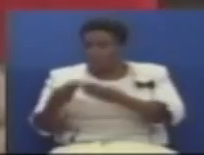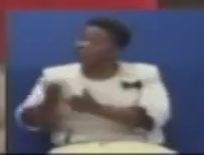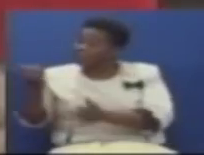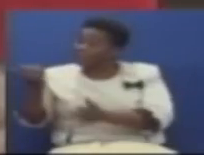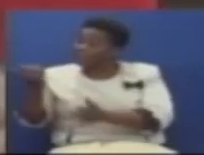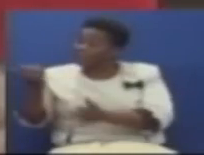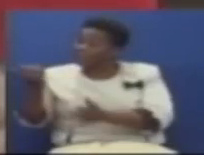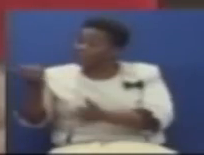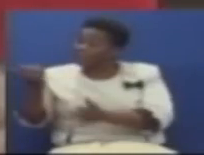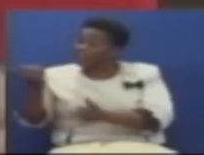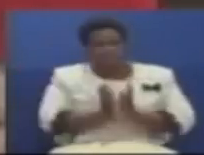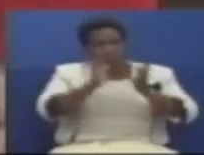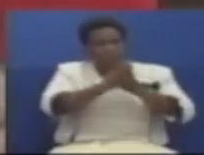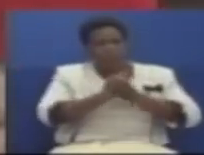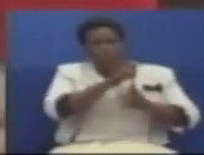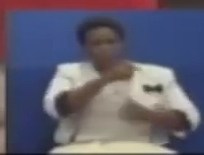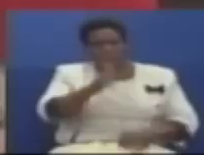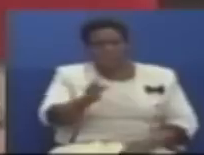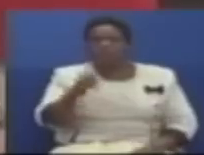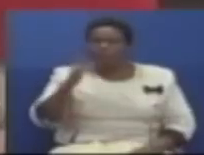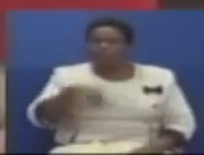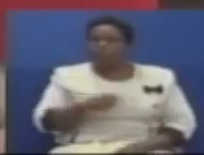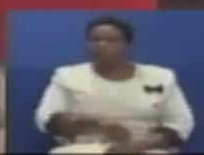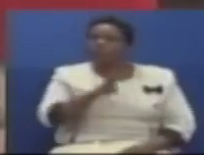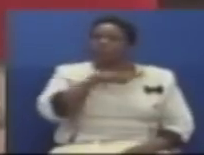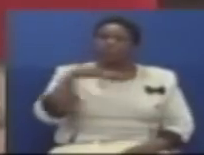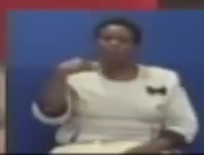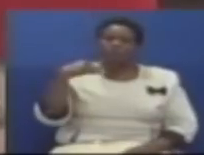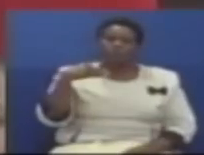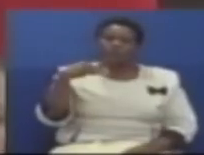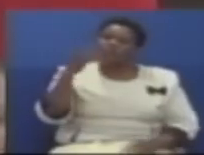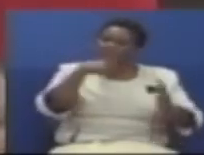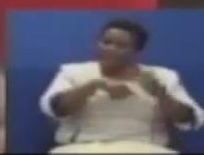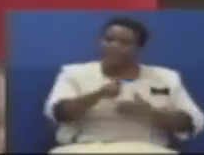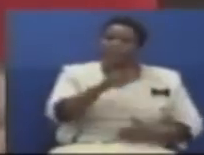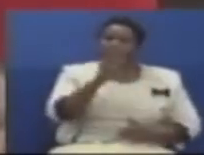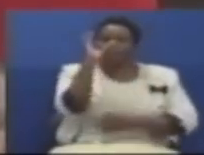Muungano wa Tanzania walimuua Ismaili Bweta katika msikiti Chumo.